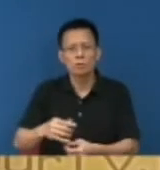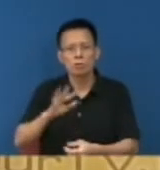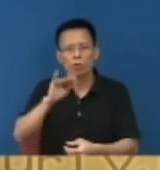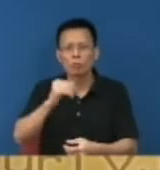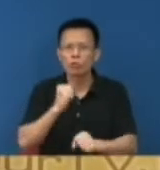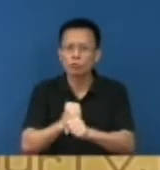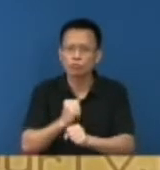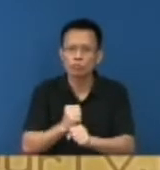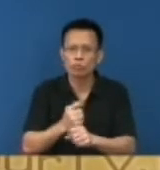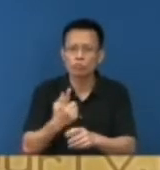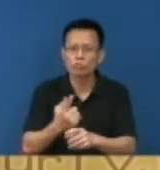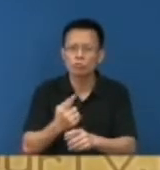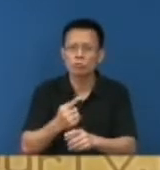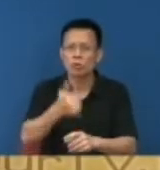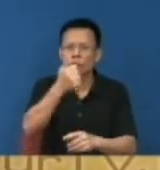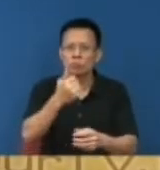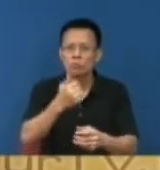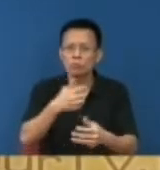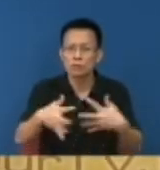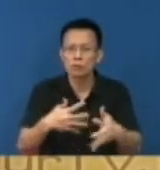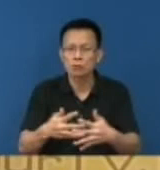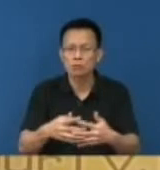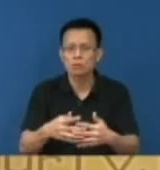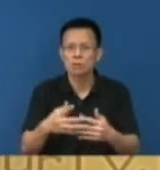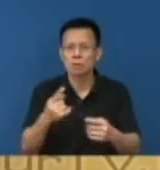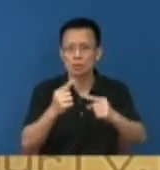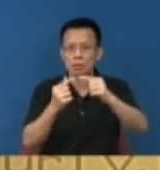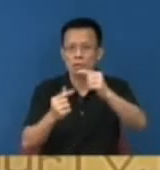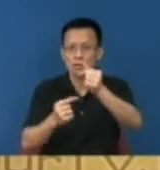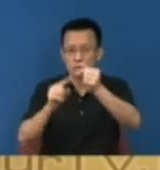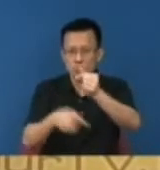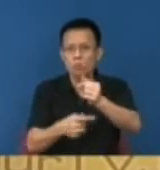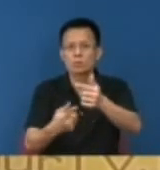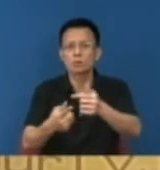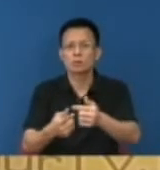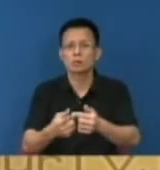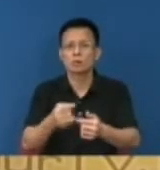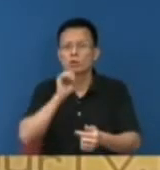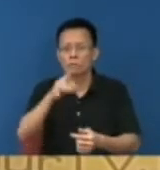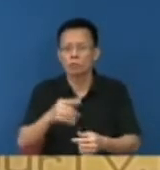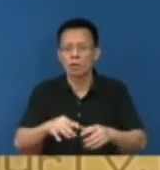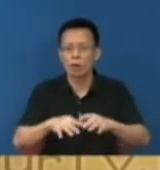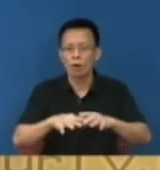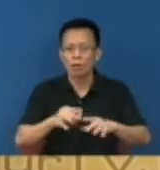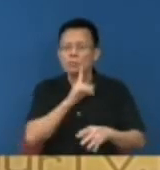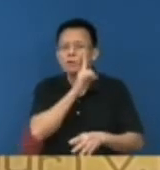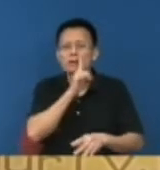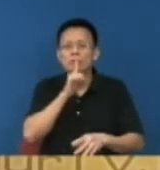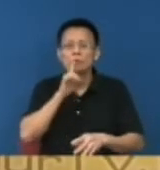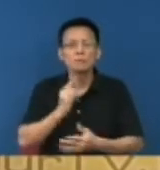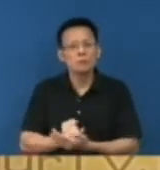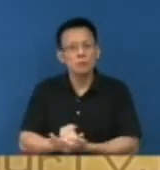想嗰五十萬人出咗嚟投咗票，話係要雙普選嘅人安靜。你想年青